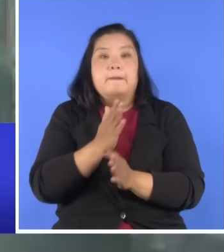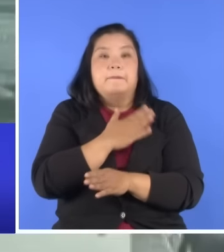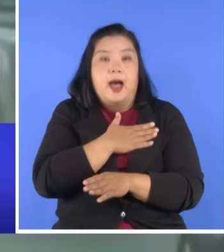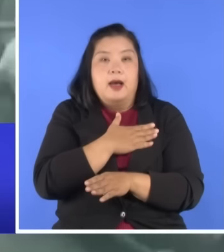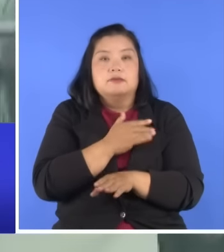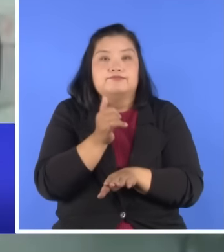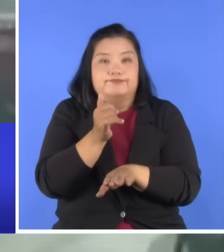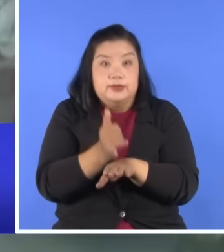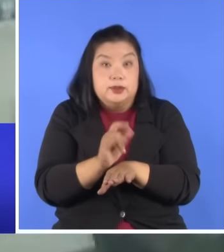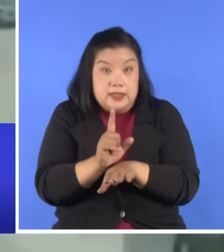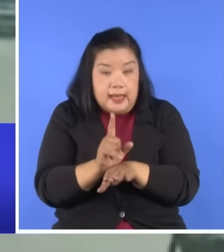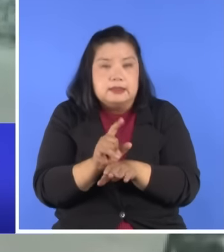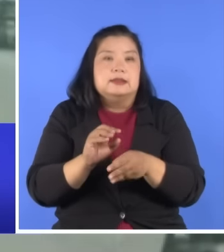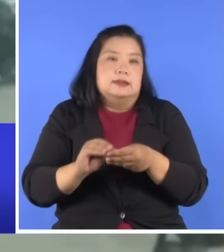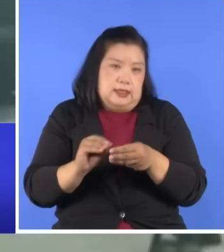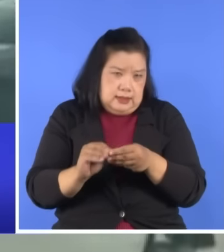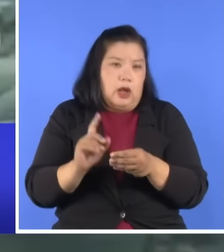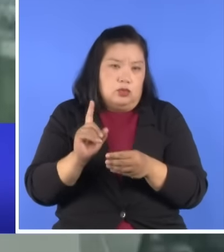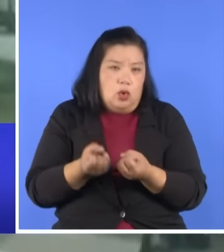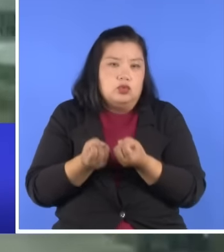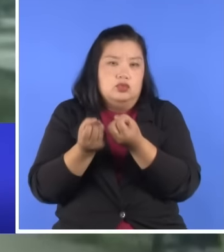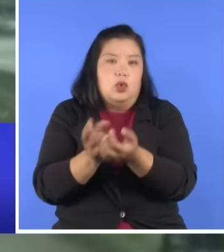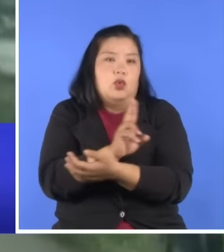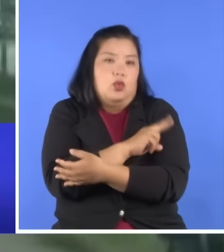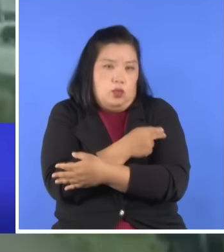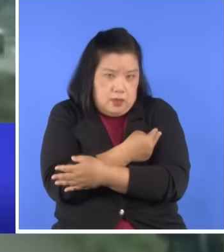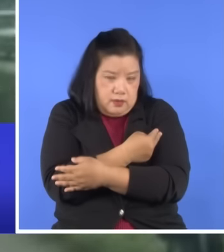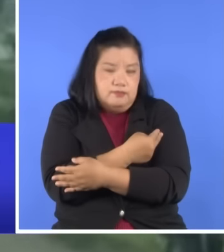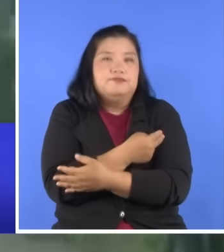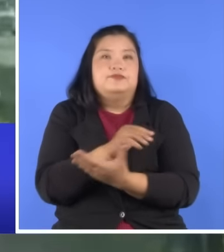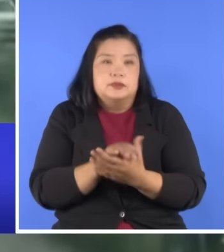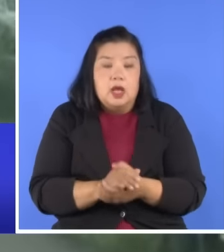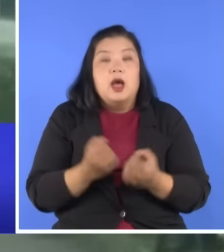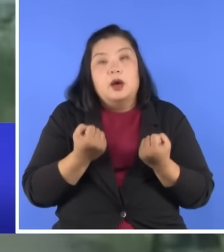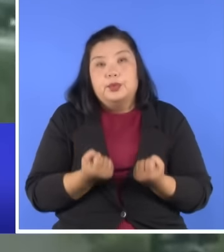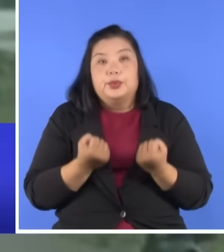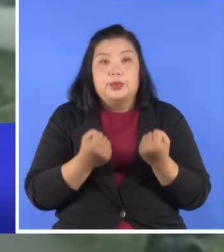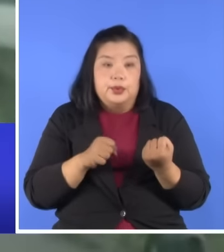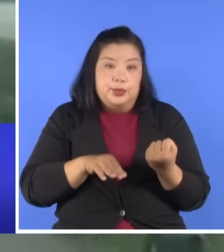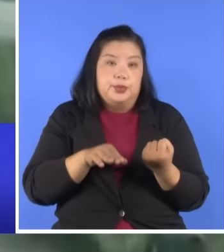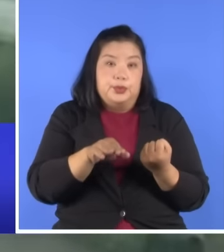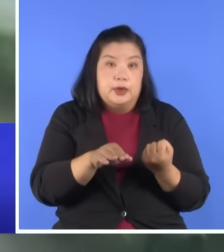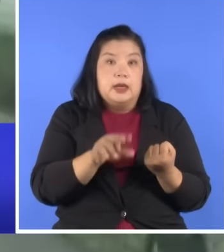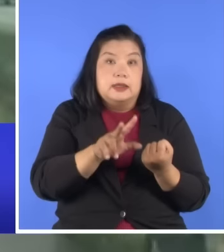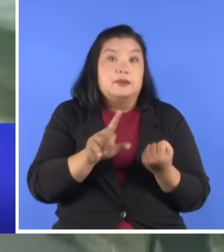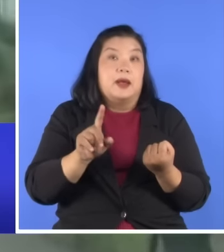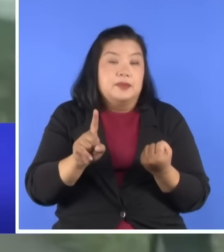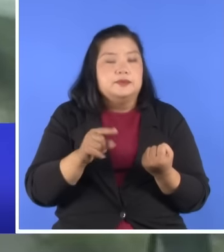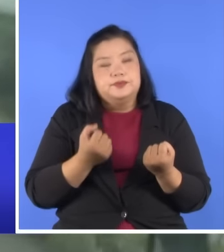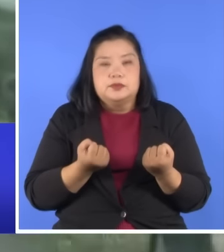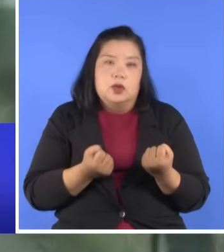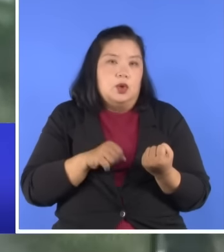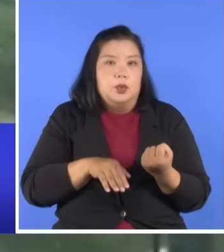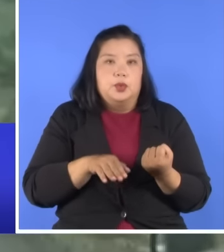แปลงยาวจังหวัดฉะเชิงเทราจะไปรักษาที่โรงพยาบาลแปลงยาวค่ะก็วิ่งไปบนถนน 331มาถึงช่วงแยกนิคม